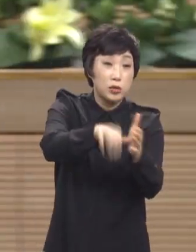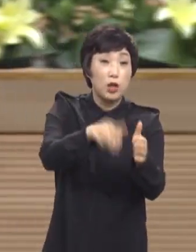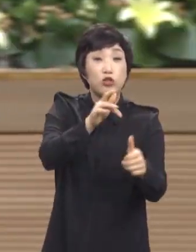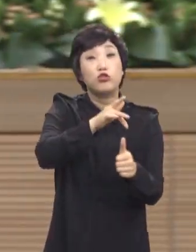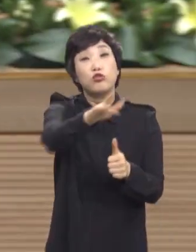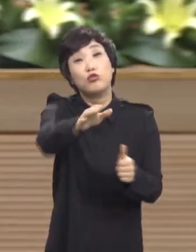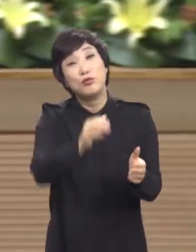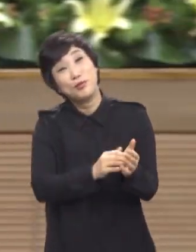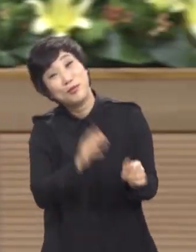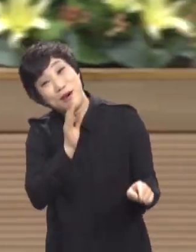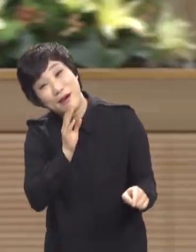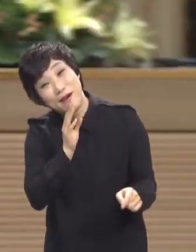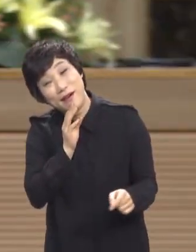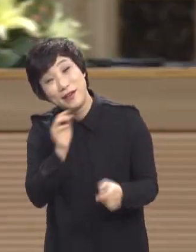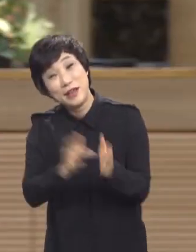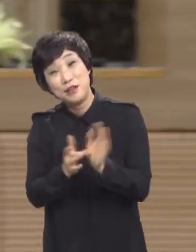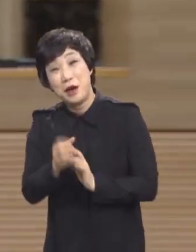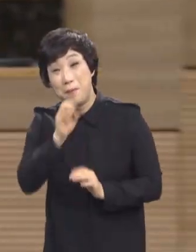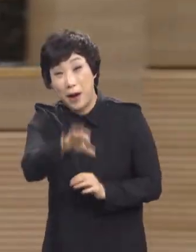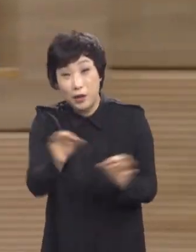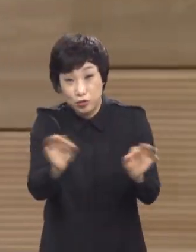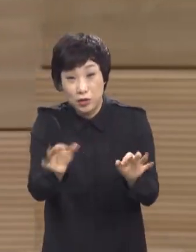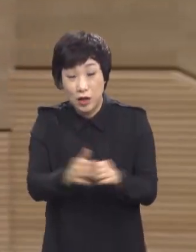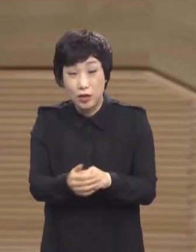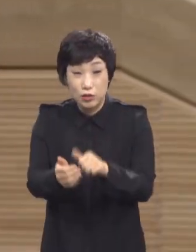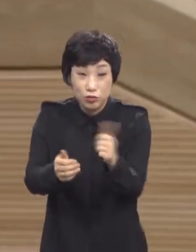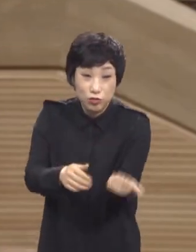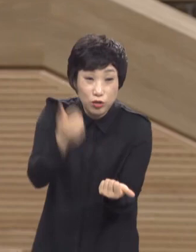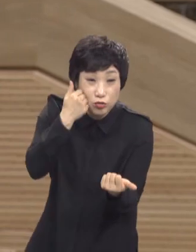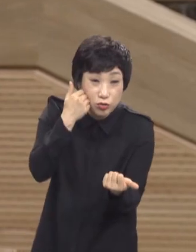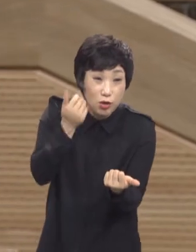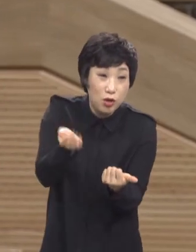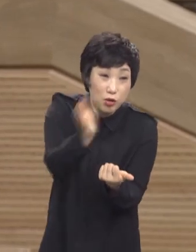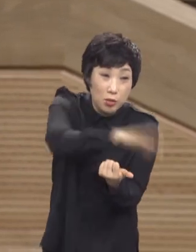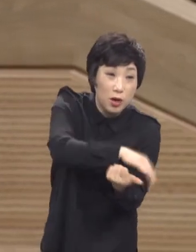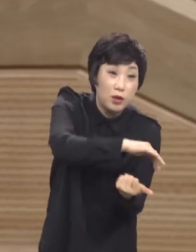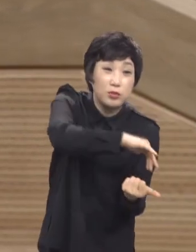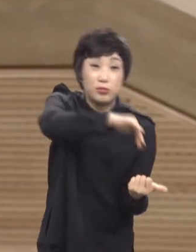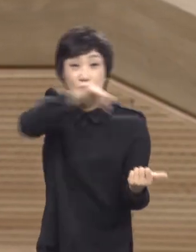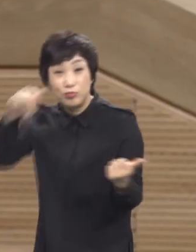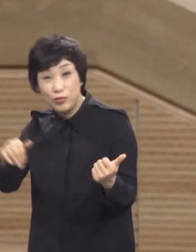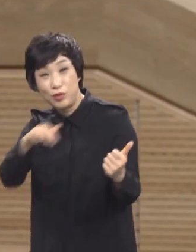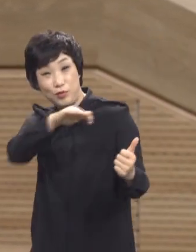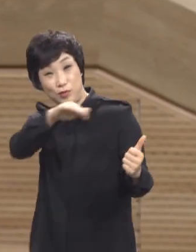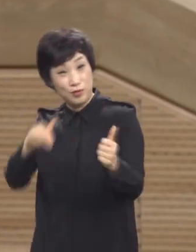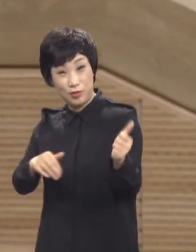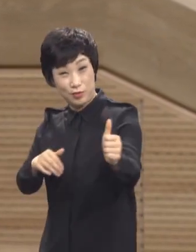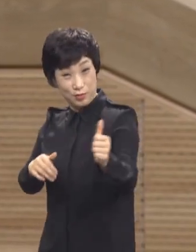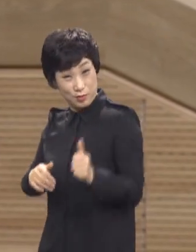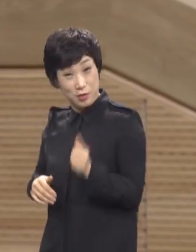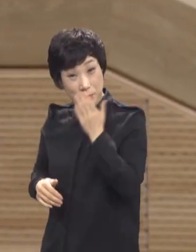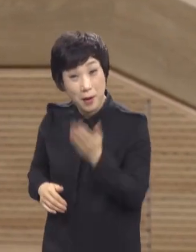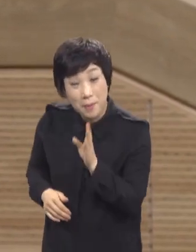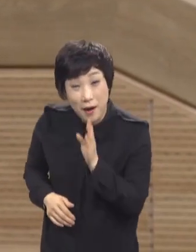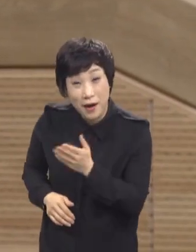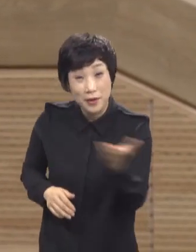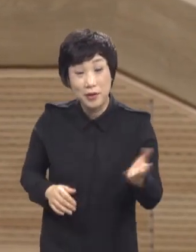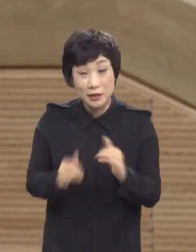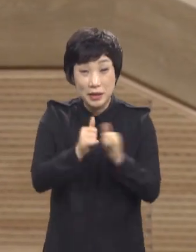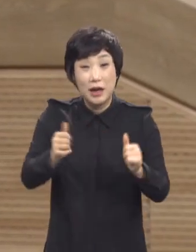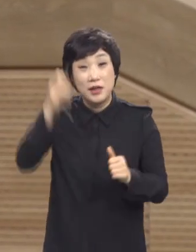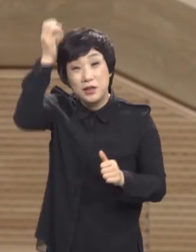분이, 한마디 말씀에 죽은 송장의 무덤에서 나오게 하신 분이, 인간의